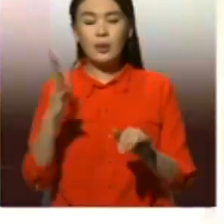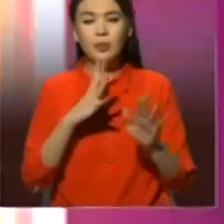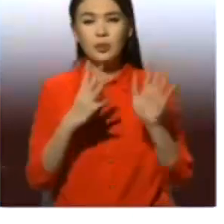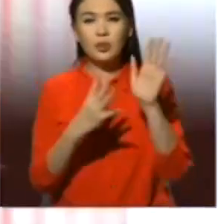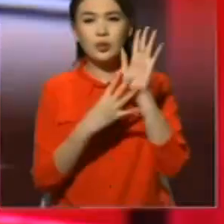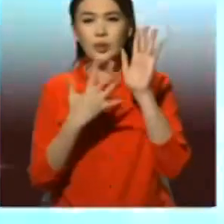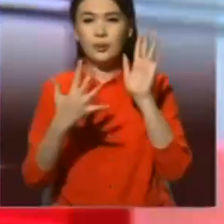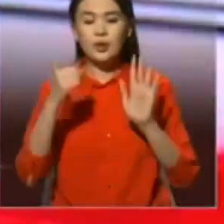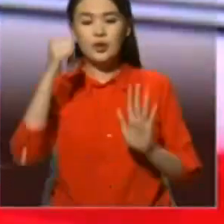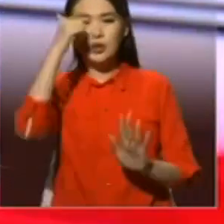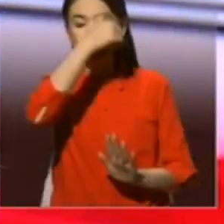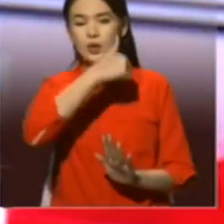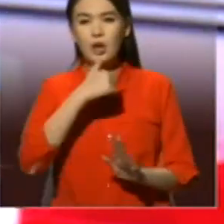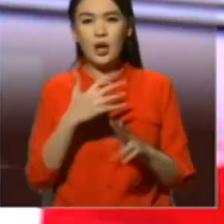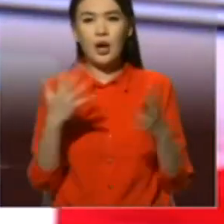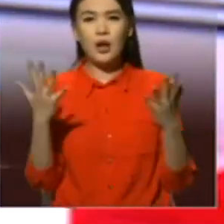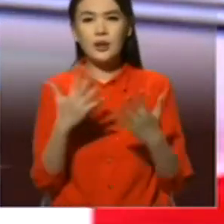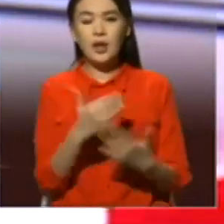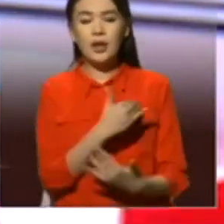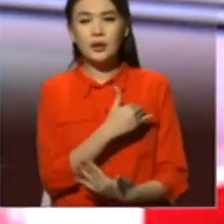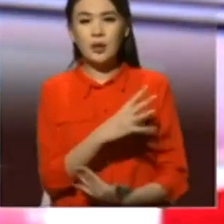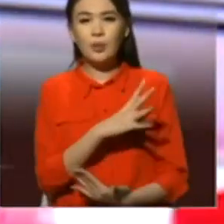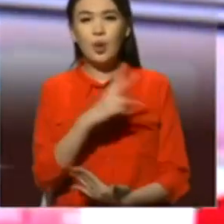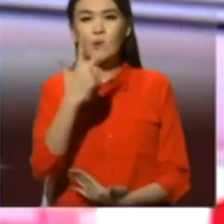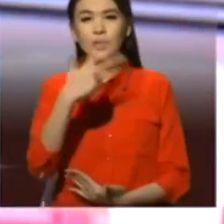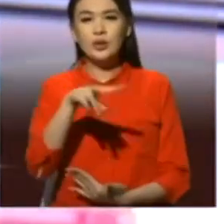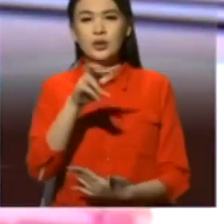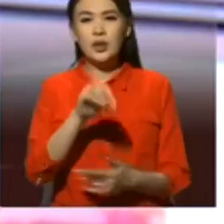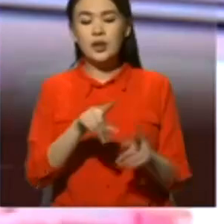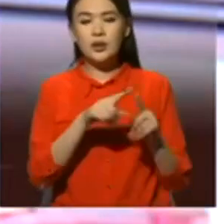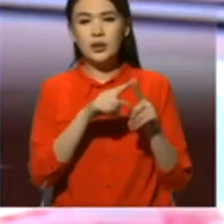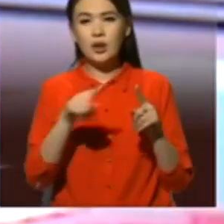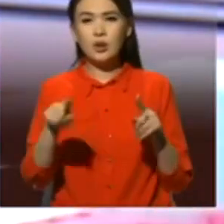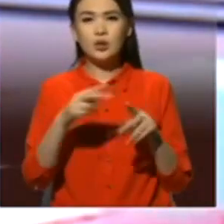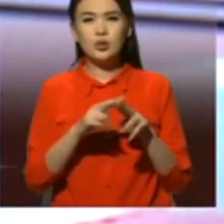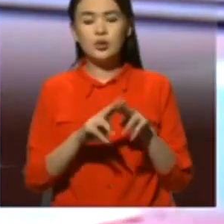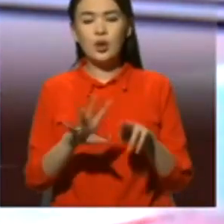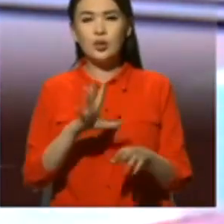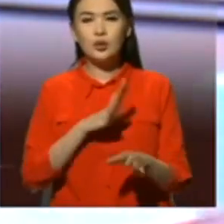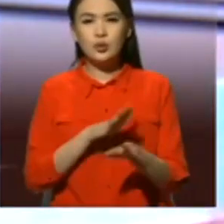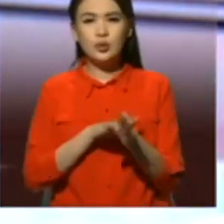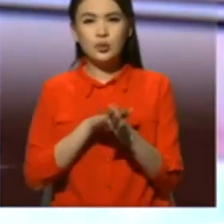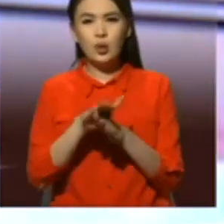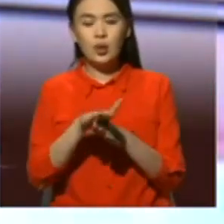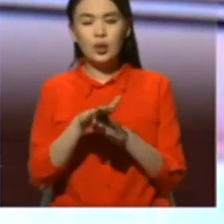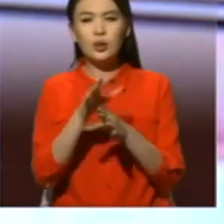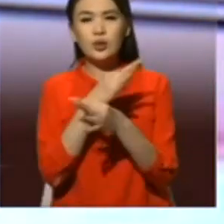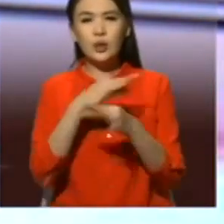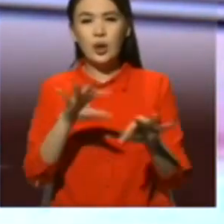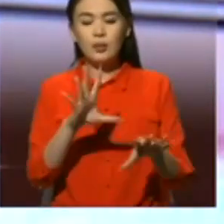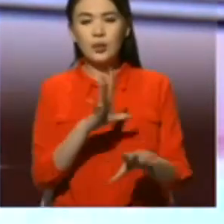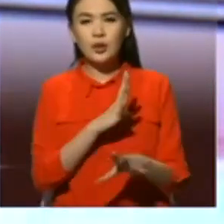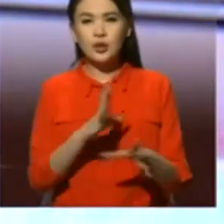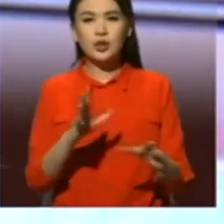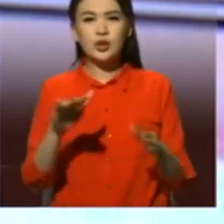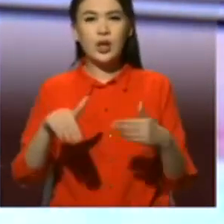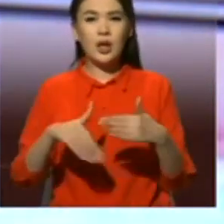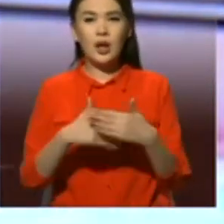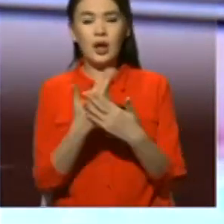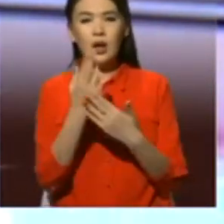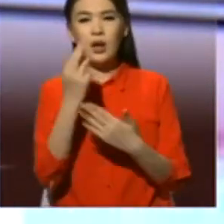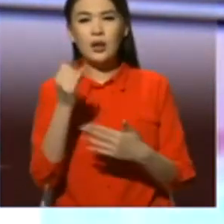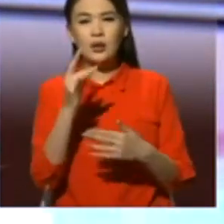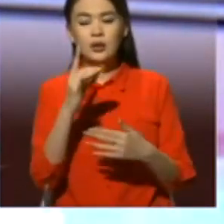95 жылғы қандай мақсат қойса, осы 30 жылдың ішінде өзінің мақсатына толық жетті. Енді біз жаңа қарқын алуымыз керек, жаңа